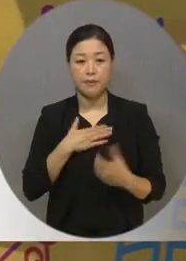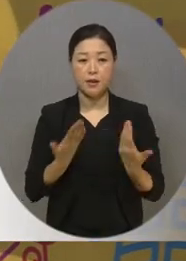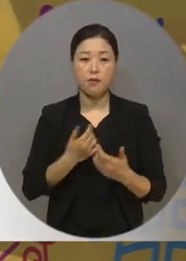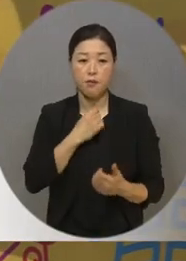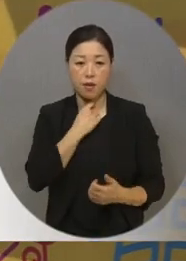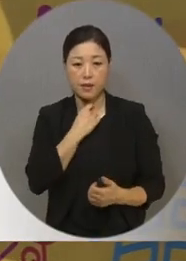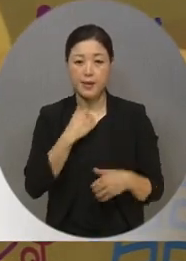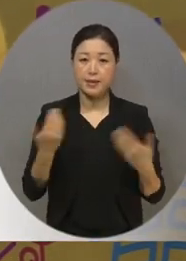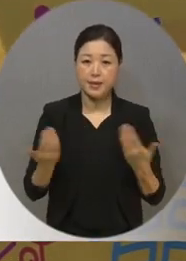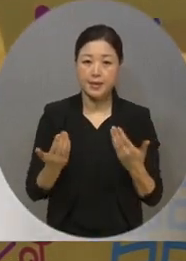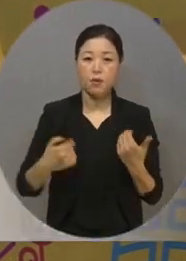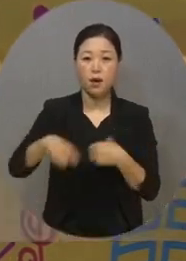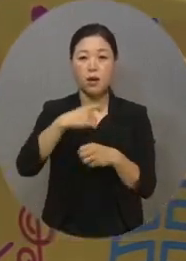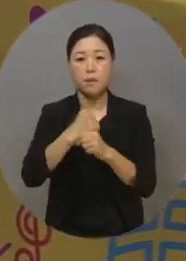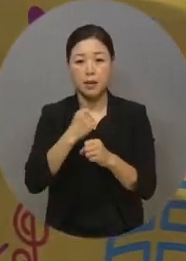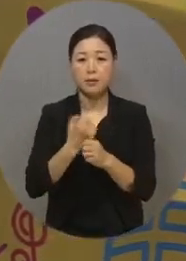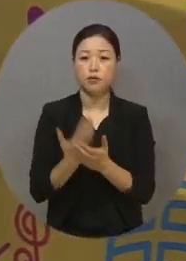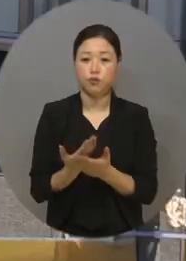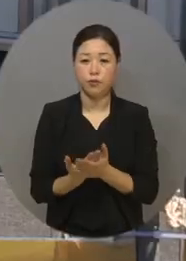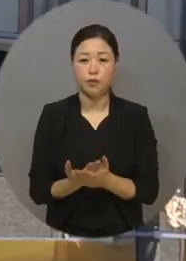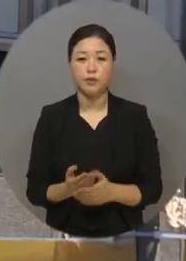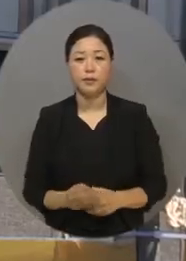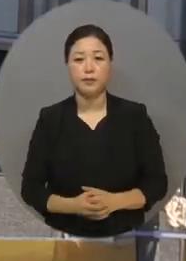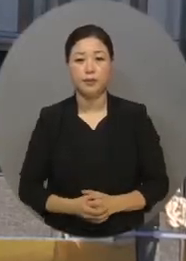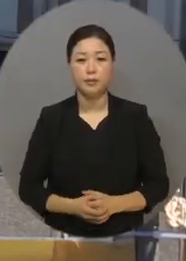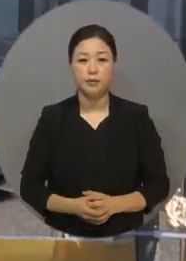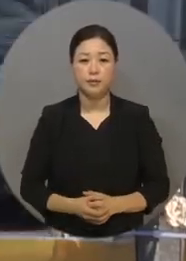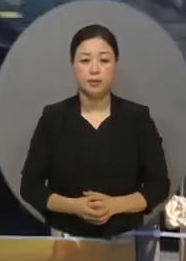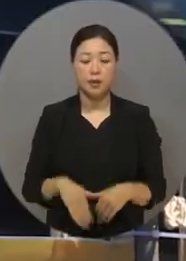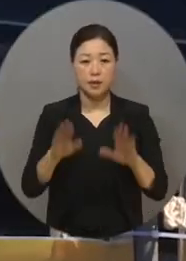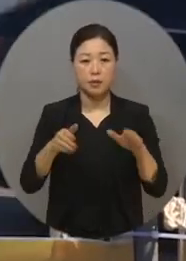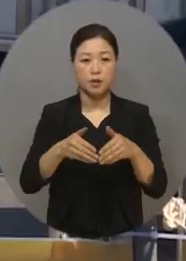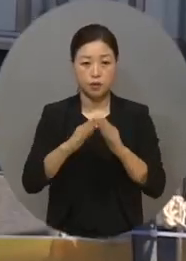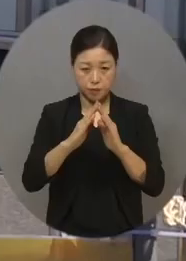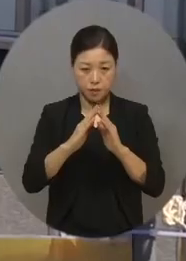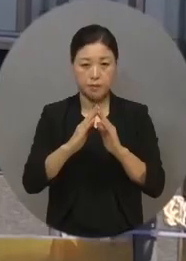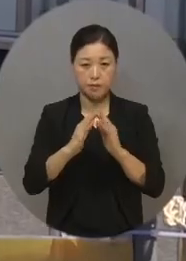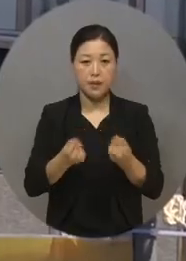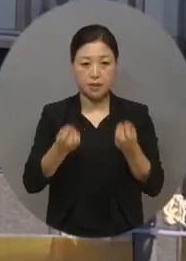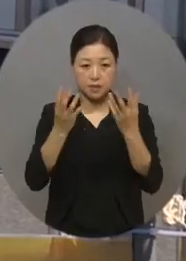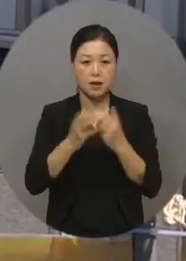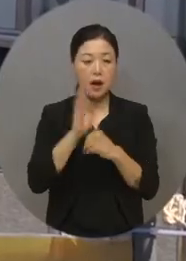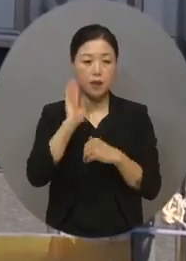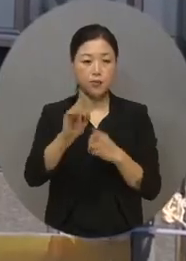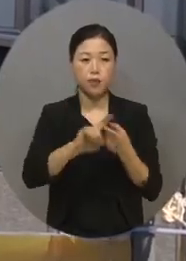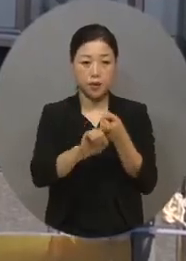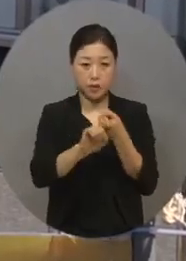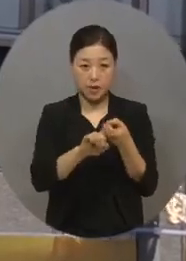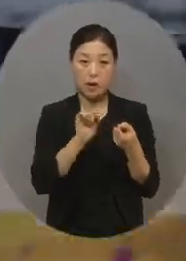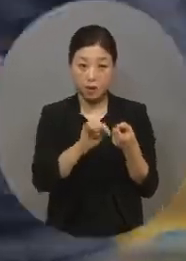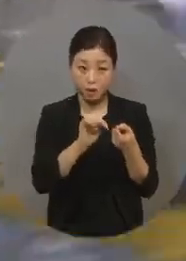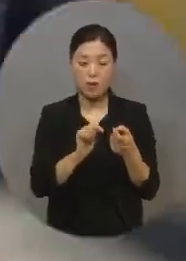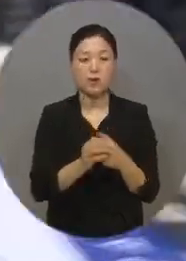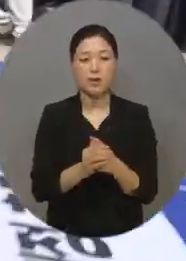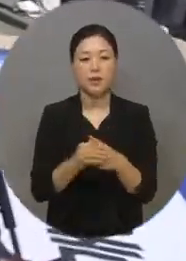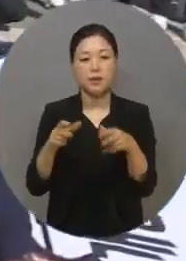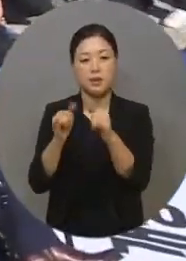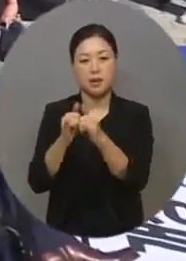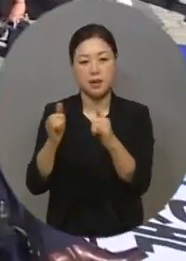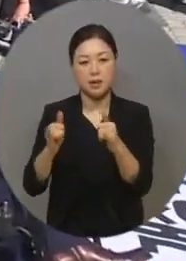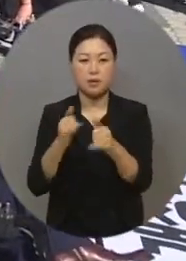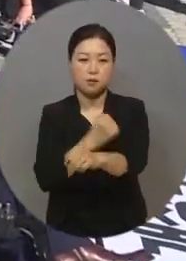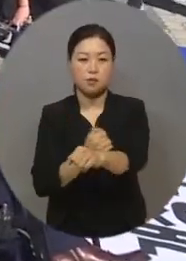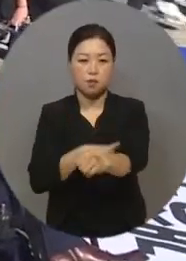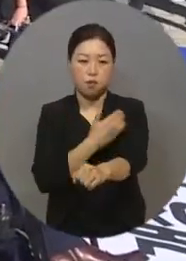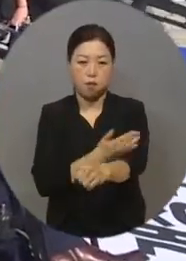일하겠습니다. 일하게 만들어 주십시오. 이번 출범식을 시작으로 앞으로 연대에서는 장애인 노동권 쟁취를